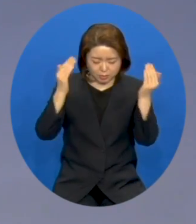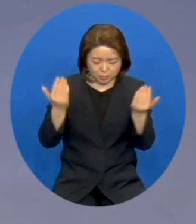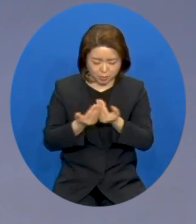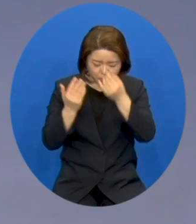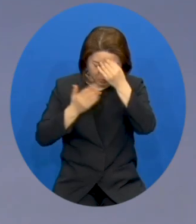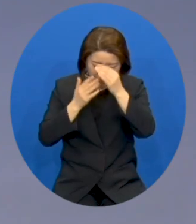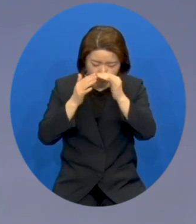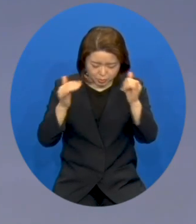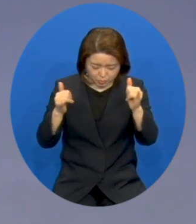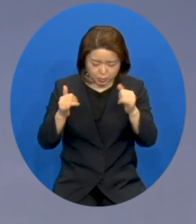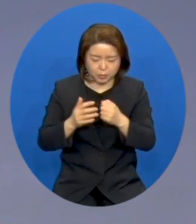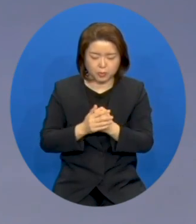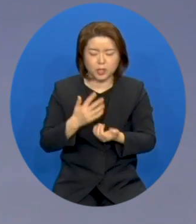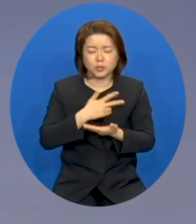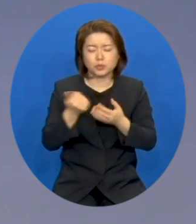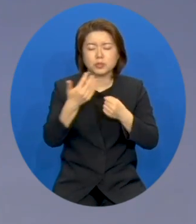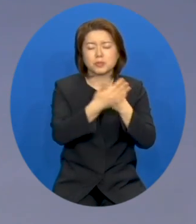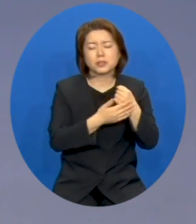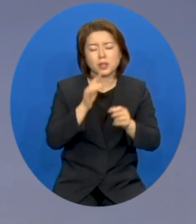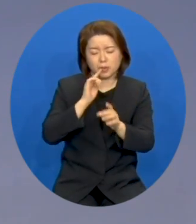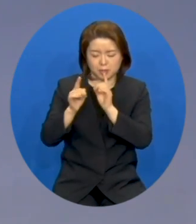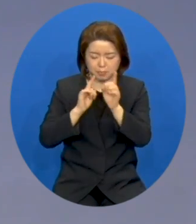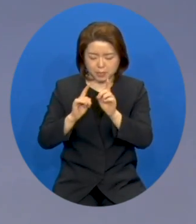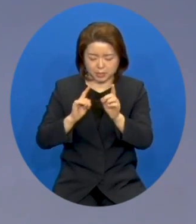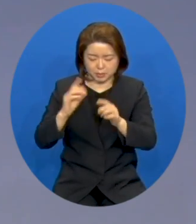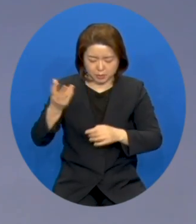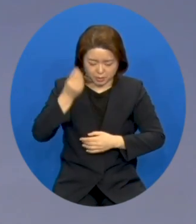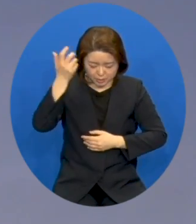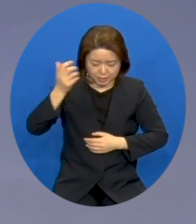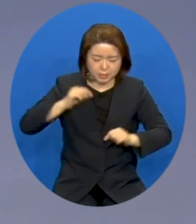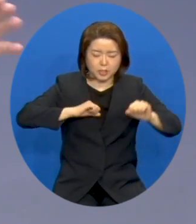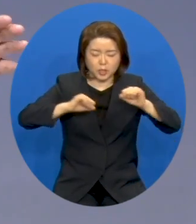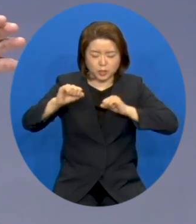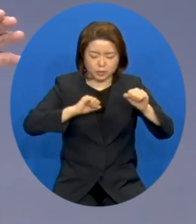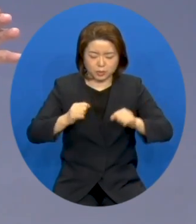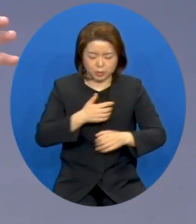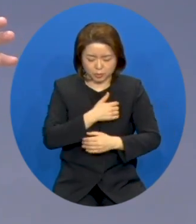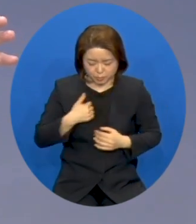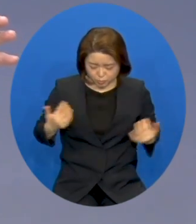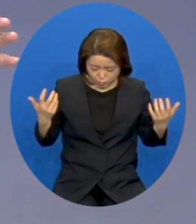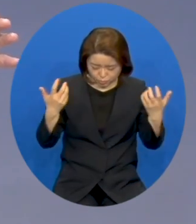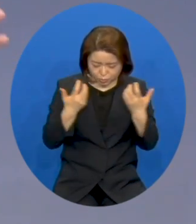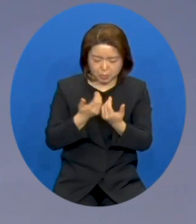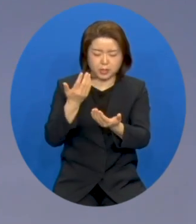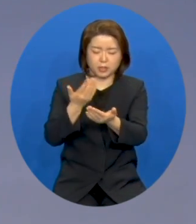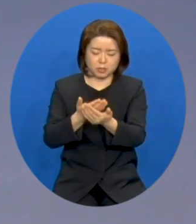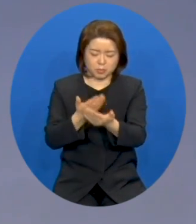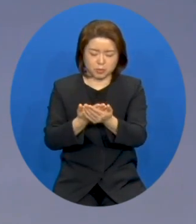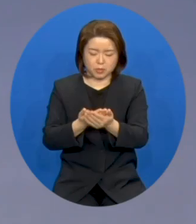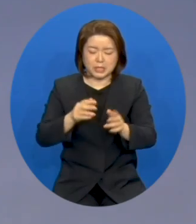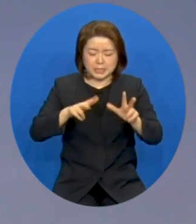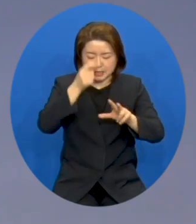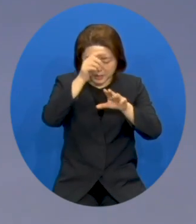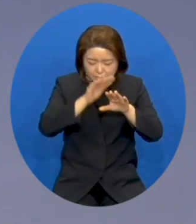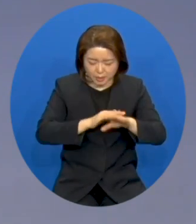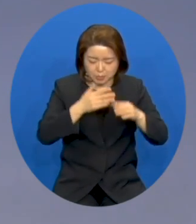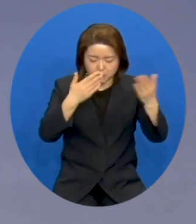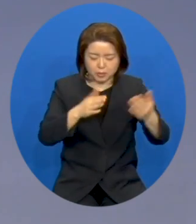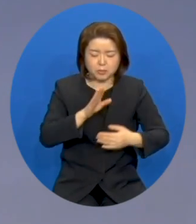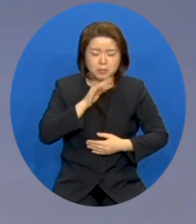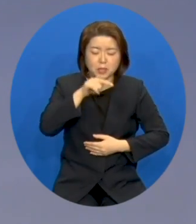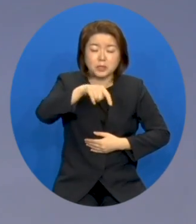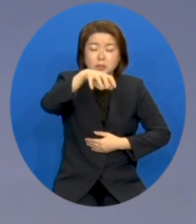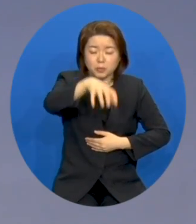성도들을 주님의 은혜와 말씀과 성령의 역사로 충만케 하소서. 지금 예배드리는 바로